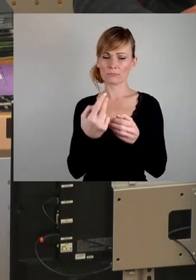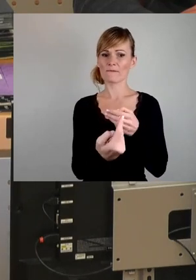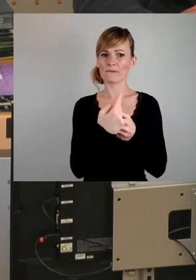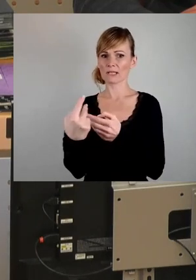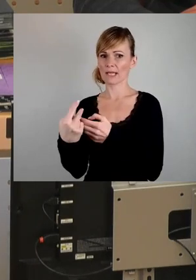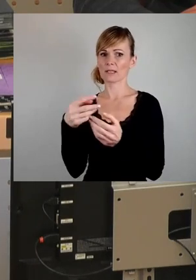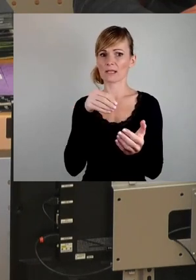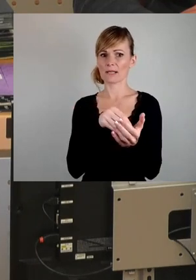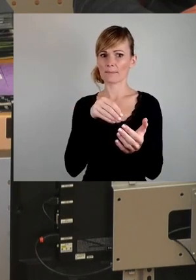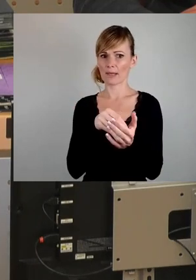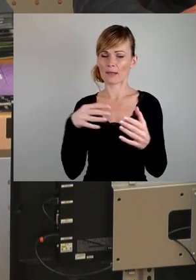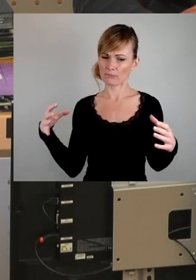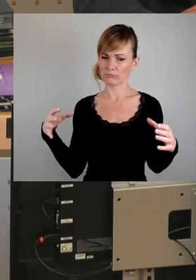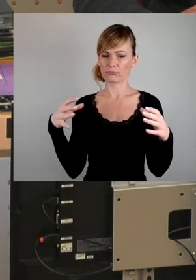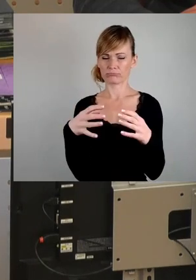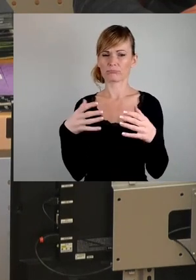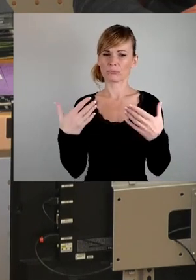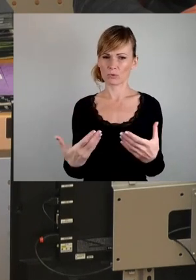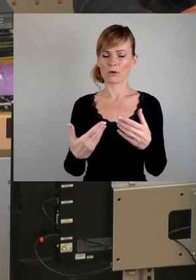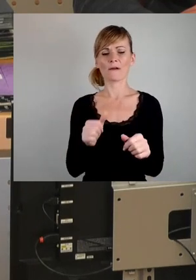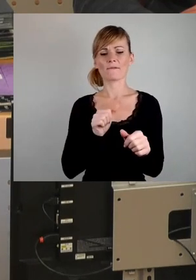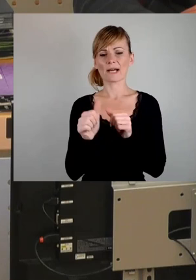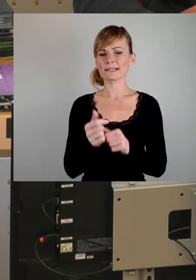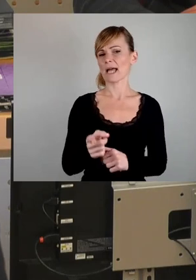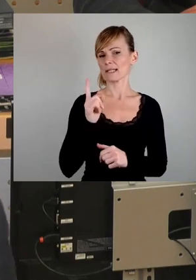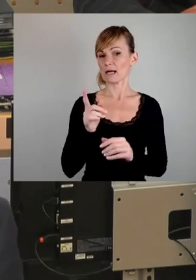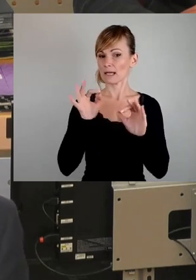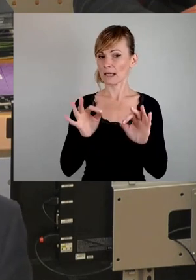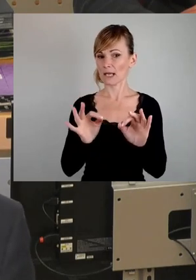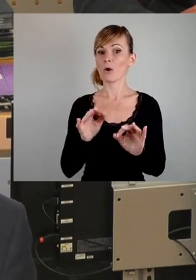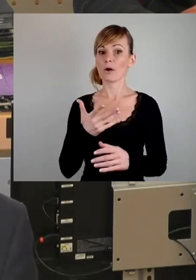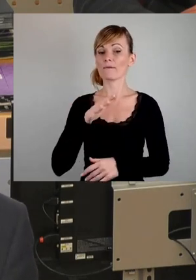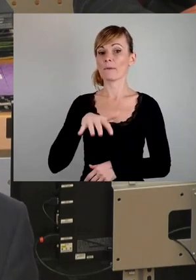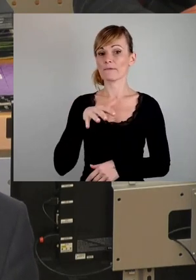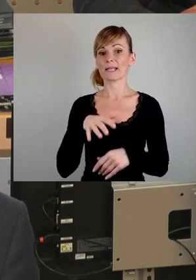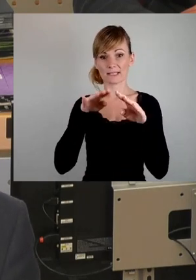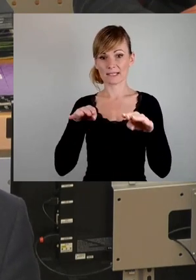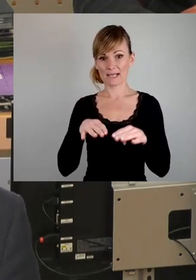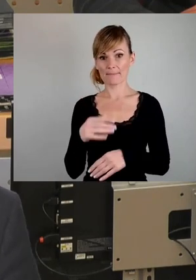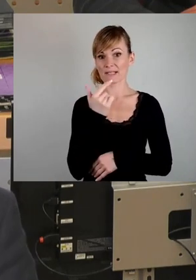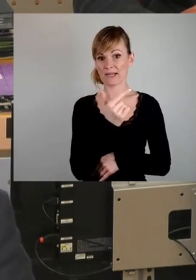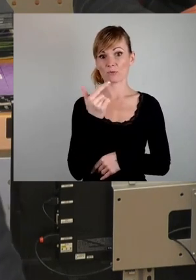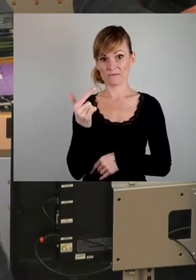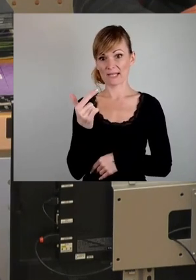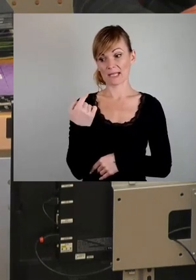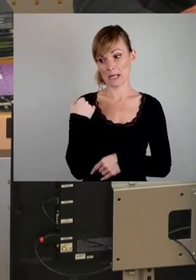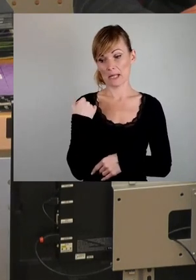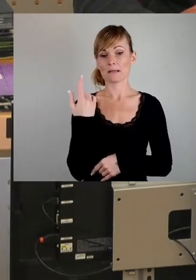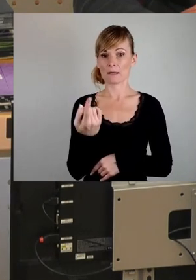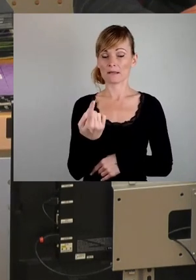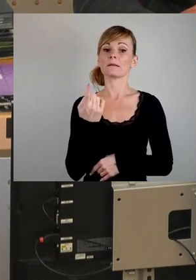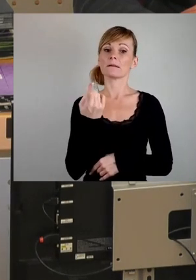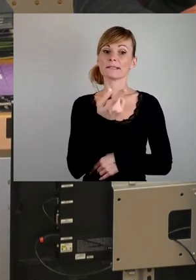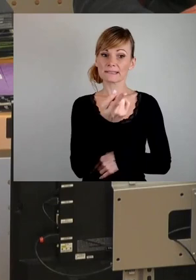Vor fast genau einem Jahr, konkret am 15. Dezember 2022, hat der